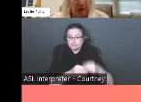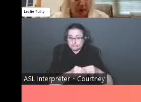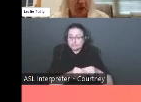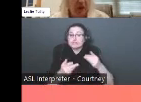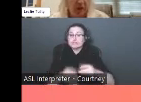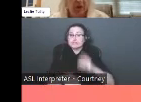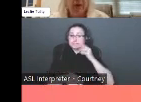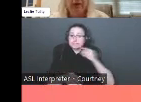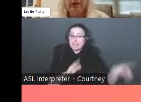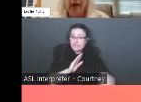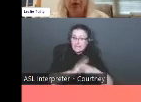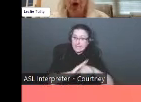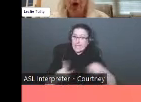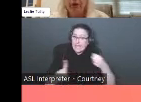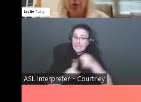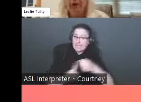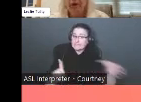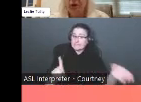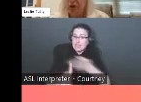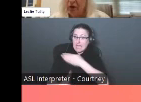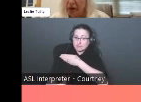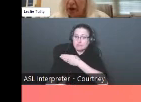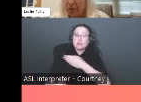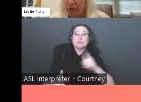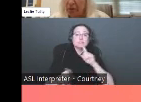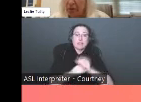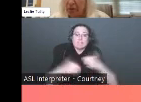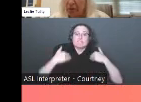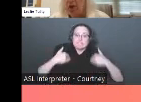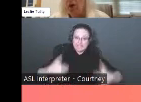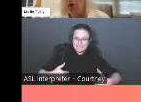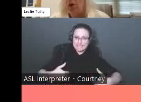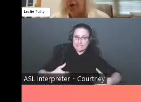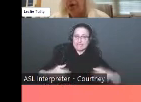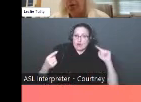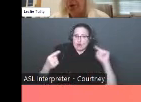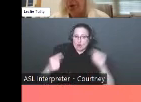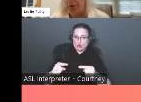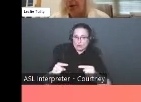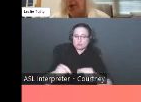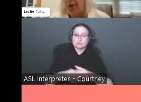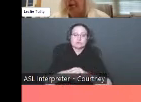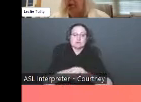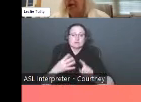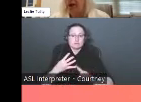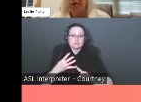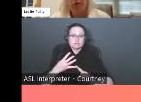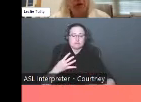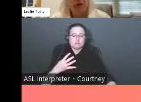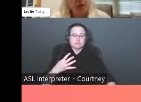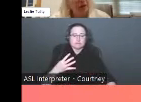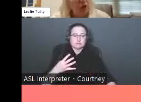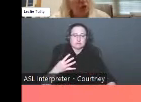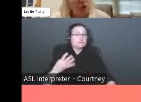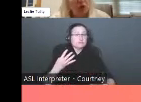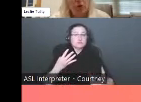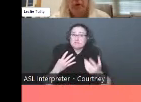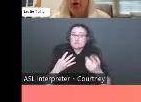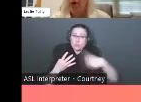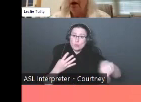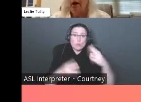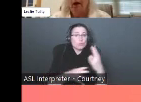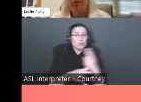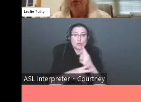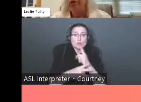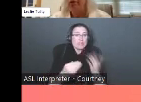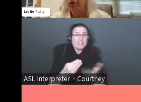année, votre partenaire vous a-t-il donné des coups de pied, frappé, giflé ou infligé d'autres blessures physiques? Encore une fois, c'est